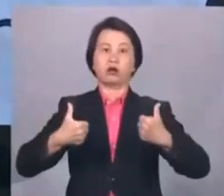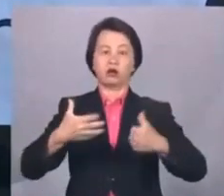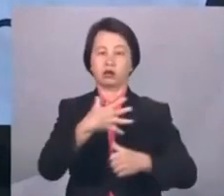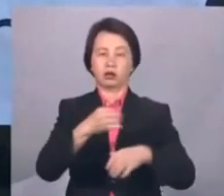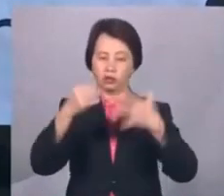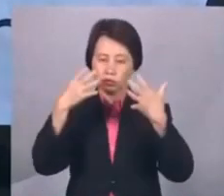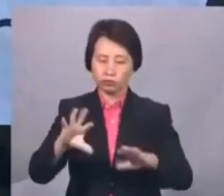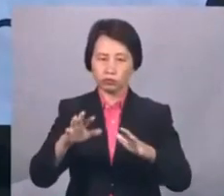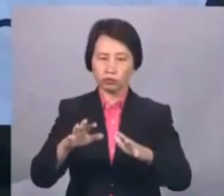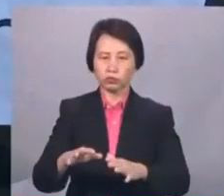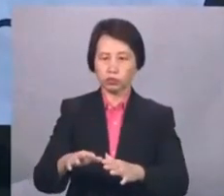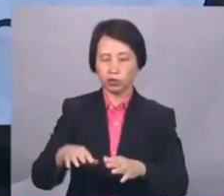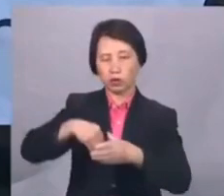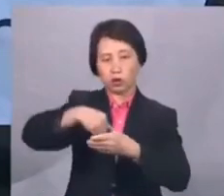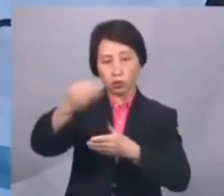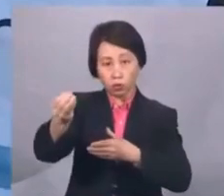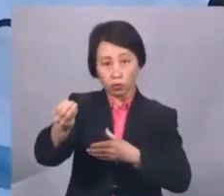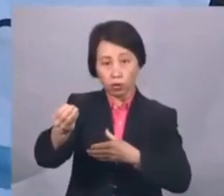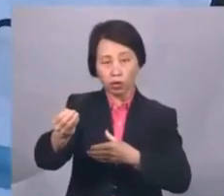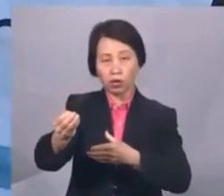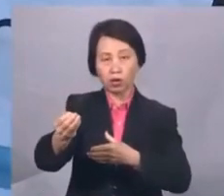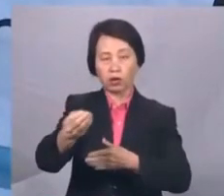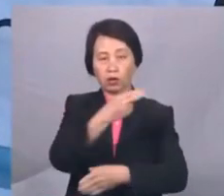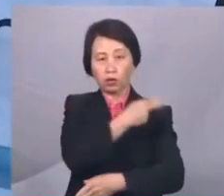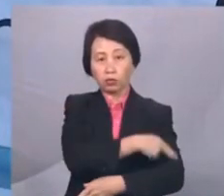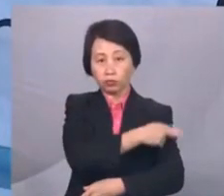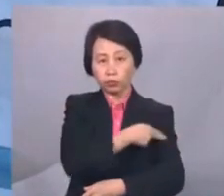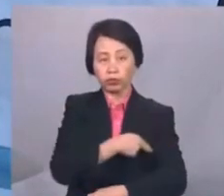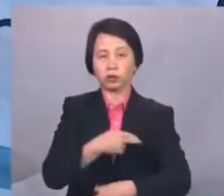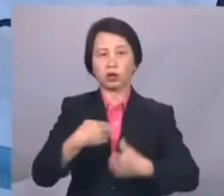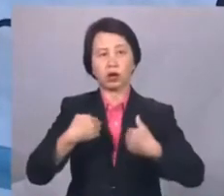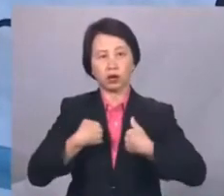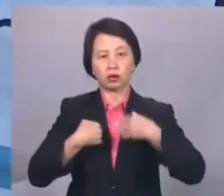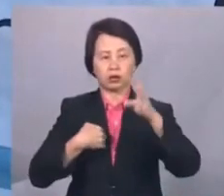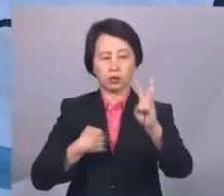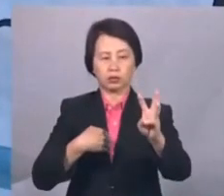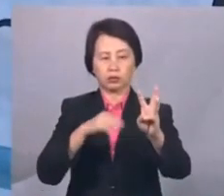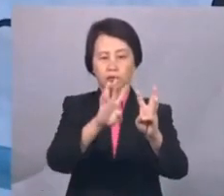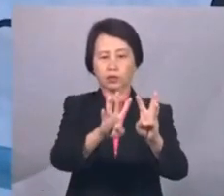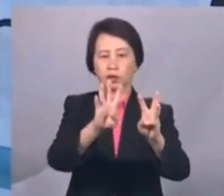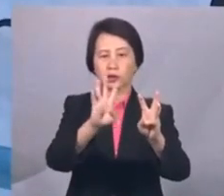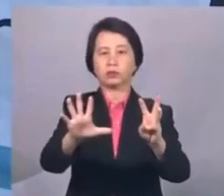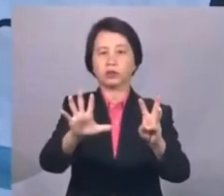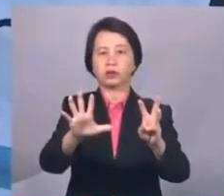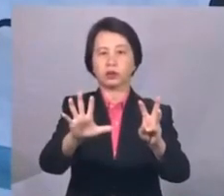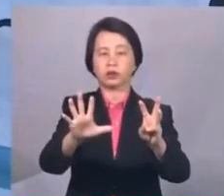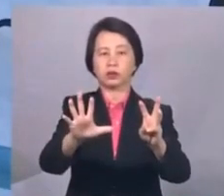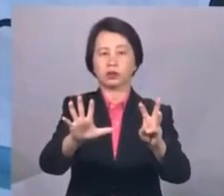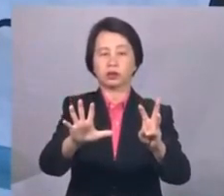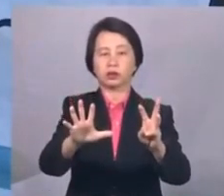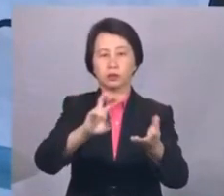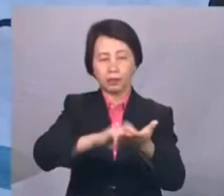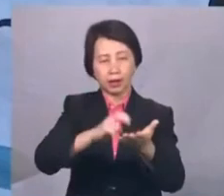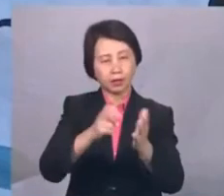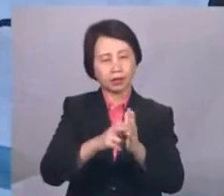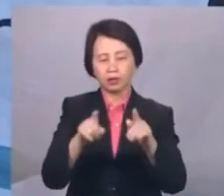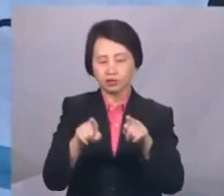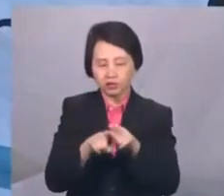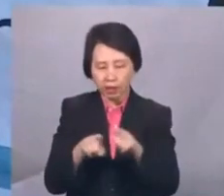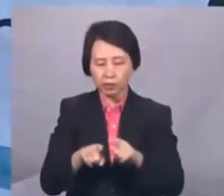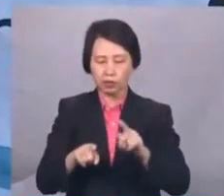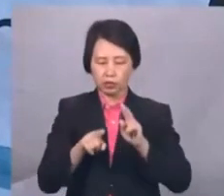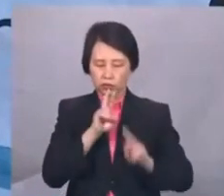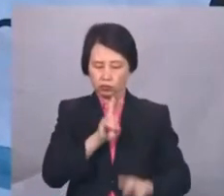telah dicap sebagai word adalah sebanyak 645 kiss yaitu bersamaan